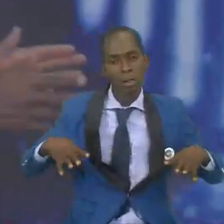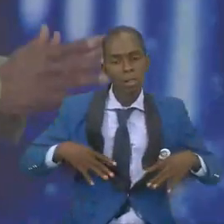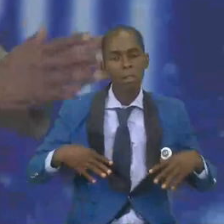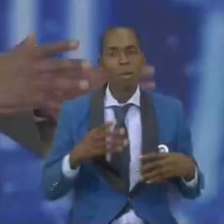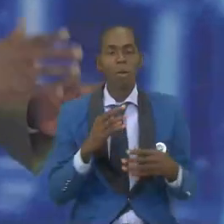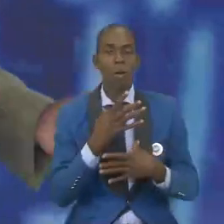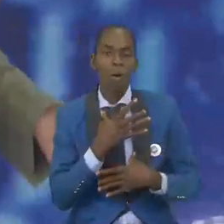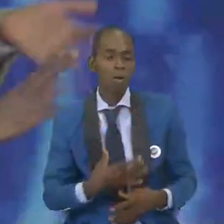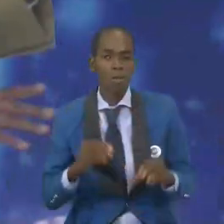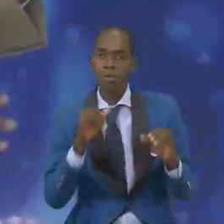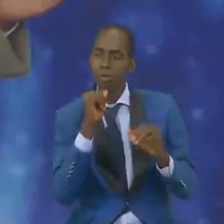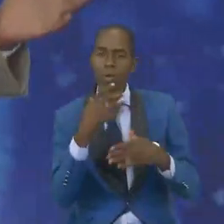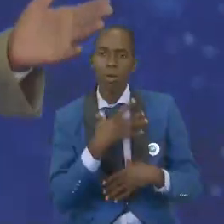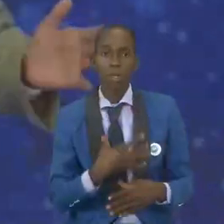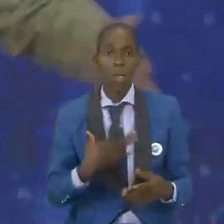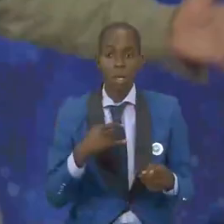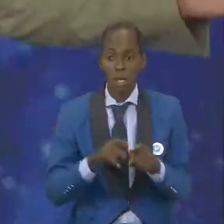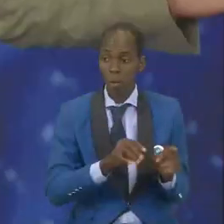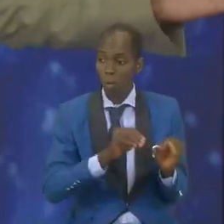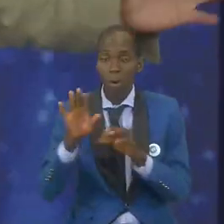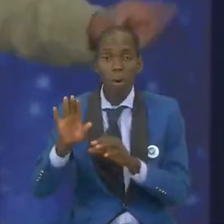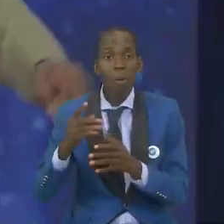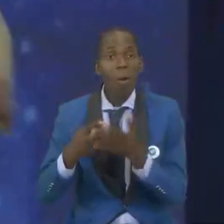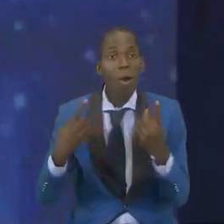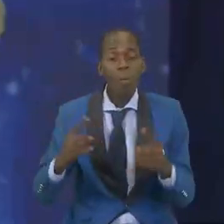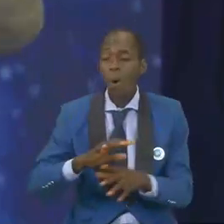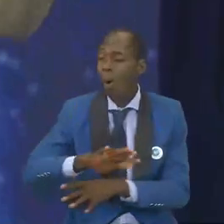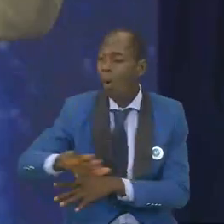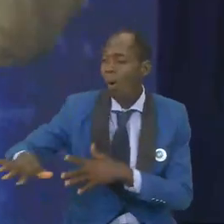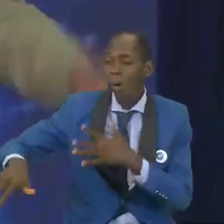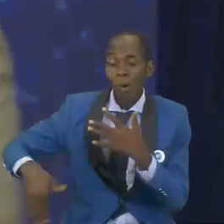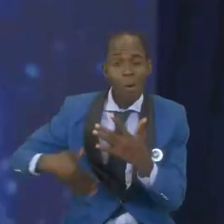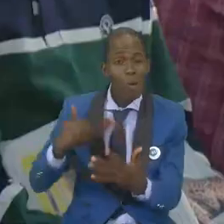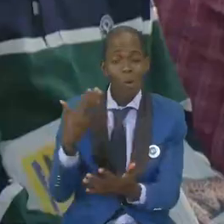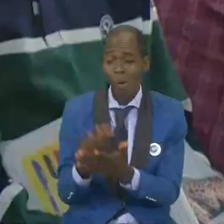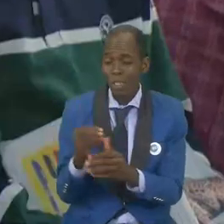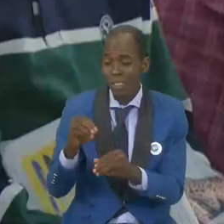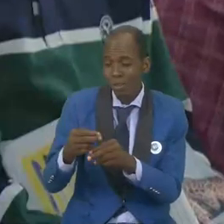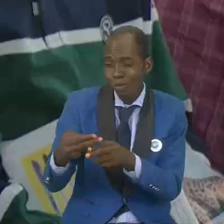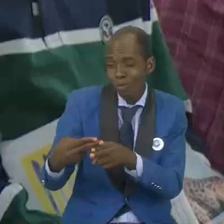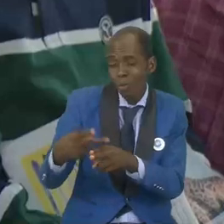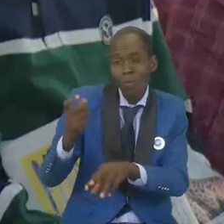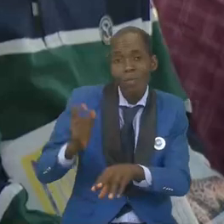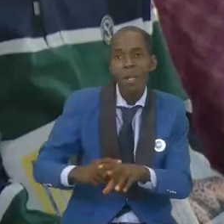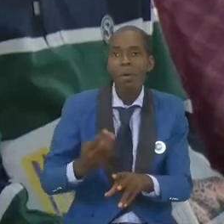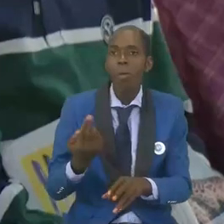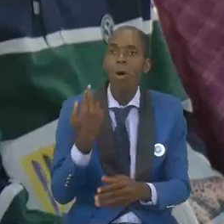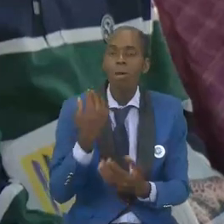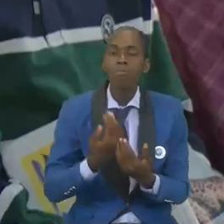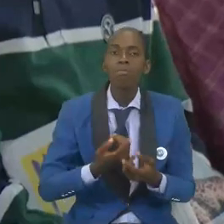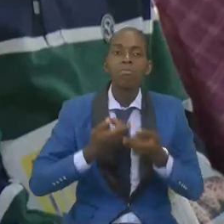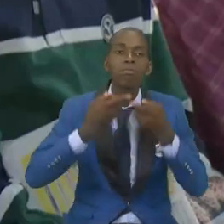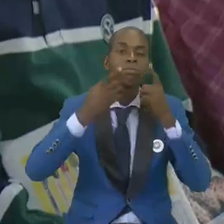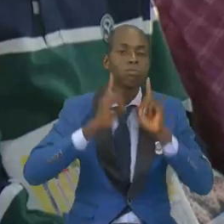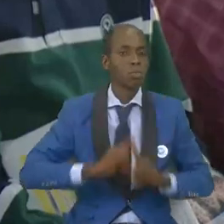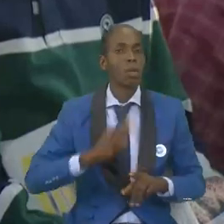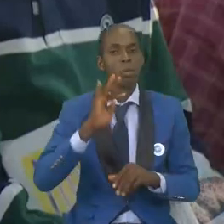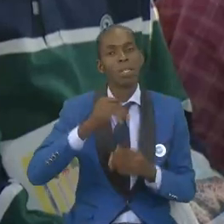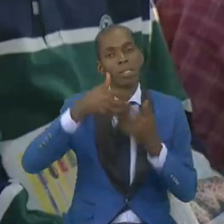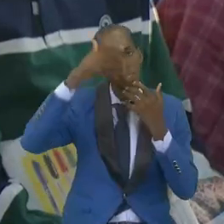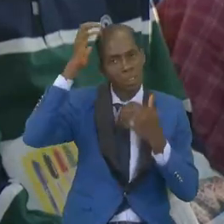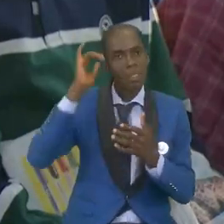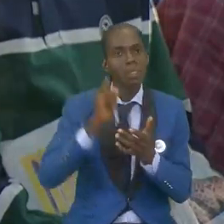pas, s'ils sont en vacances ou pas. Et on les a jetés dedans. Et comme ils descendaient, eux tous, quelques minutes après,